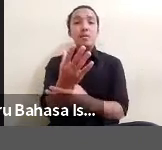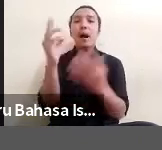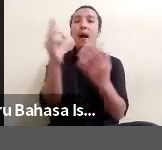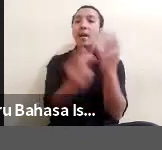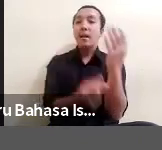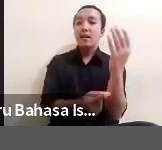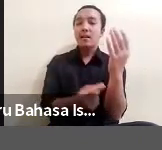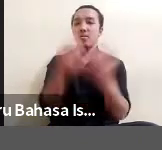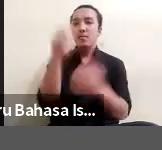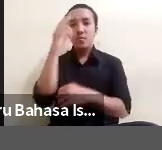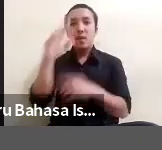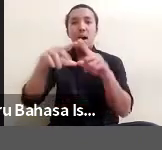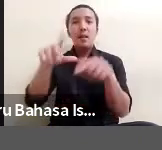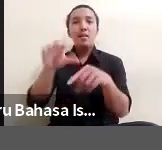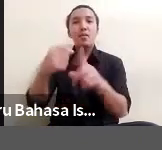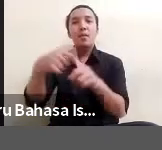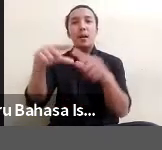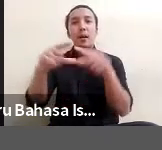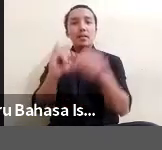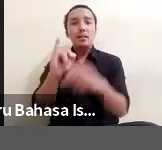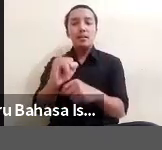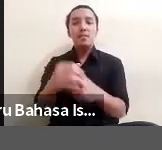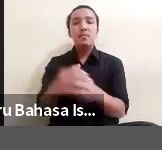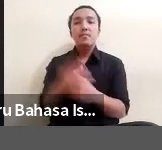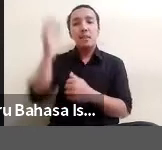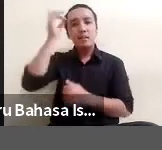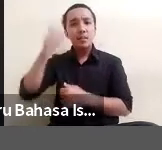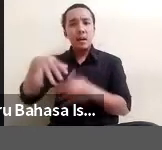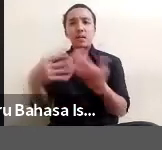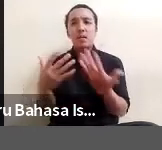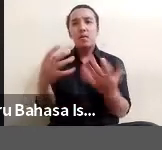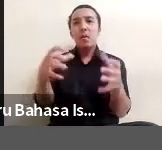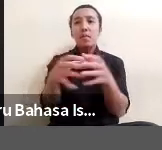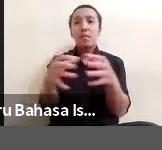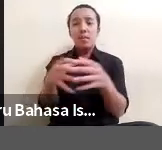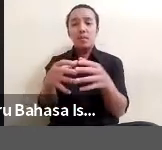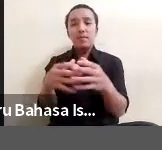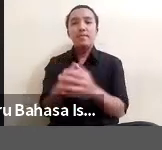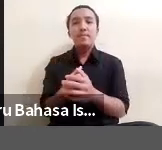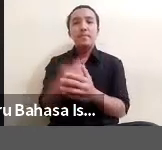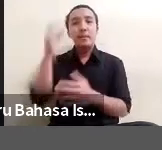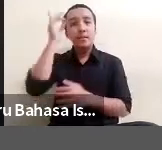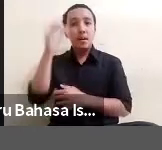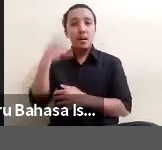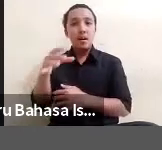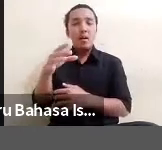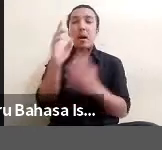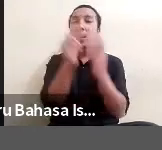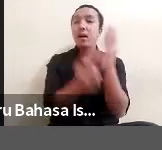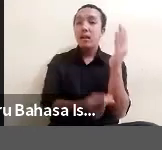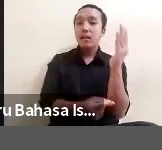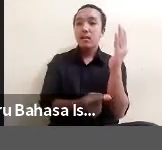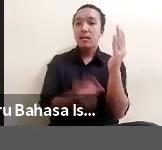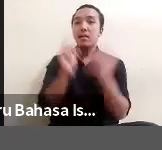desa kepada kelompok disabilitas desa, bahkan anggaran-anggaran yang ada di OPD-OPD itu sudah ramah